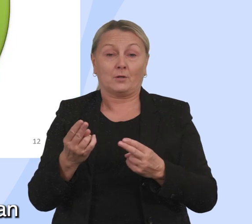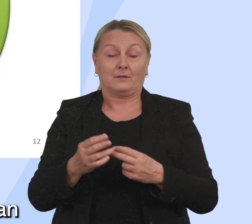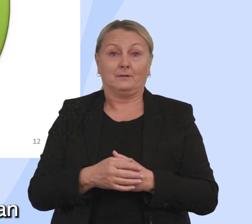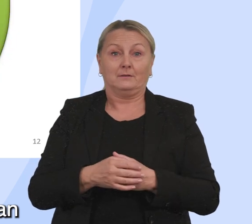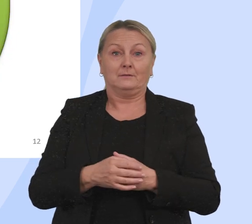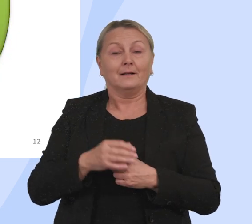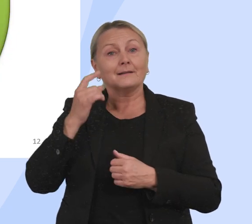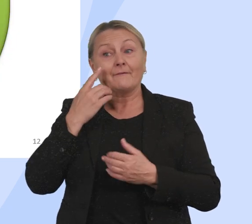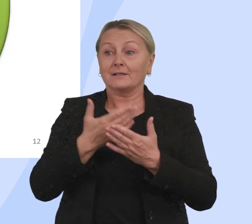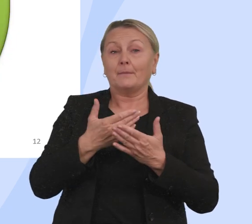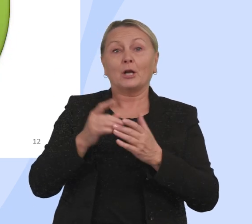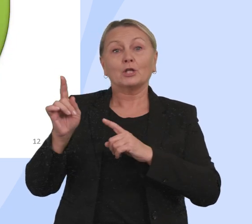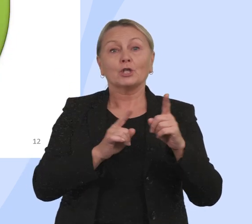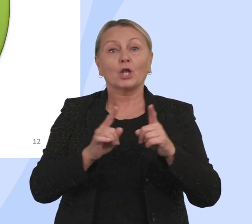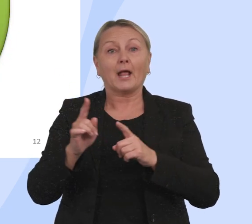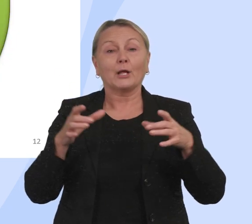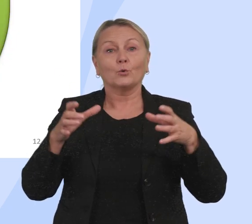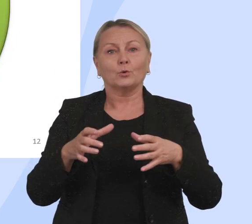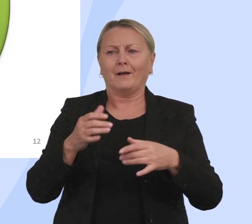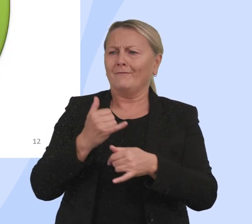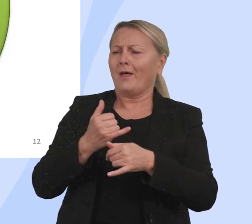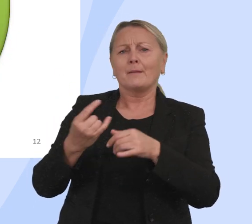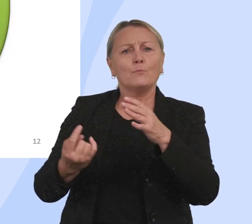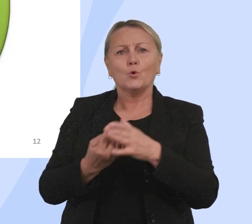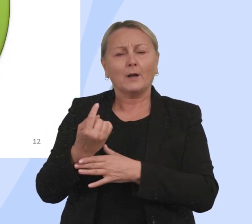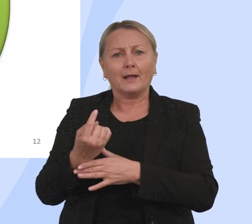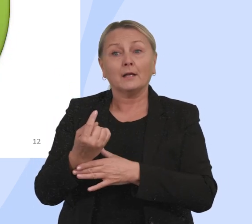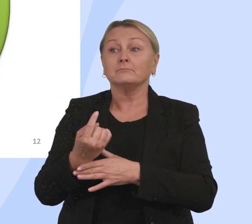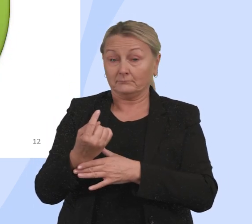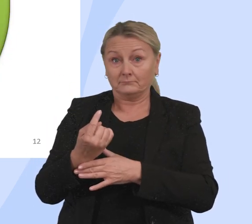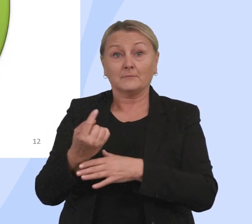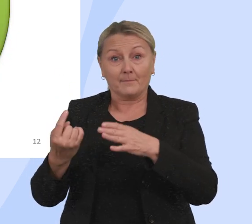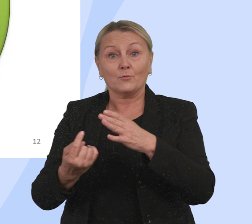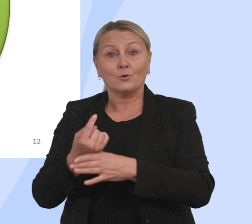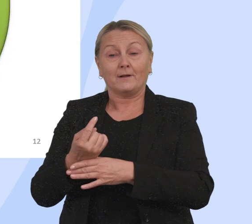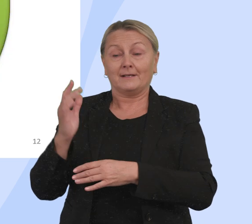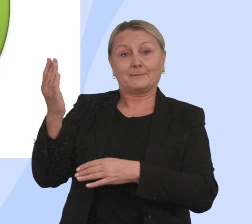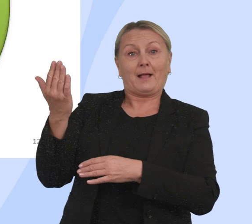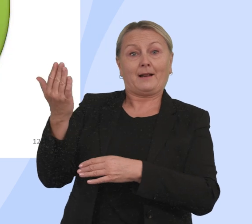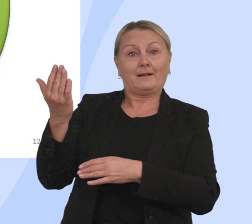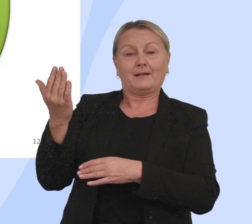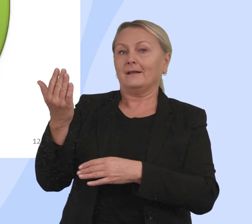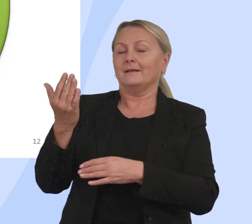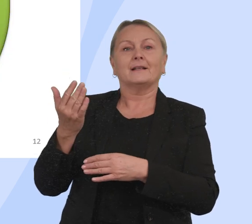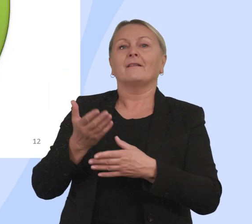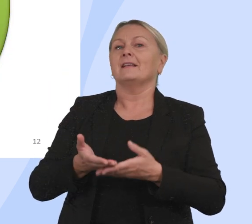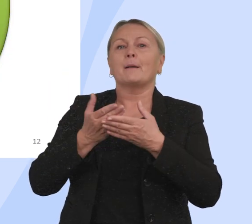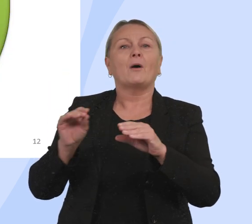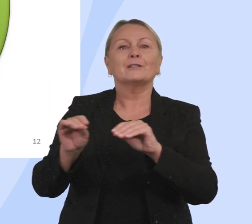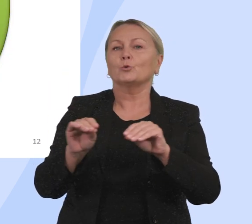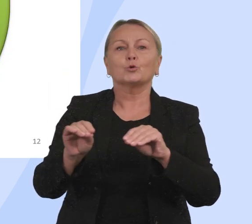Hvordan søren kan det lade sig gøre? Det kan det ved hjælp af spejlneuroner, ikke ved hjælp af